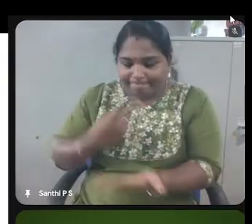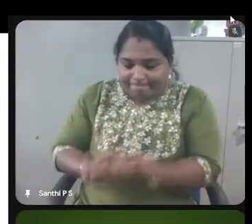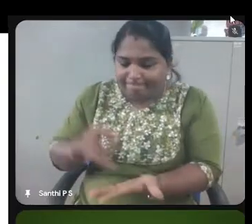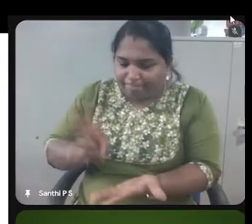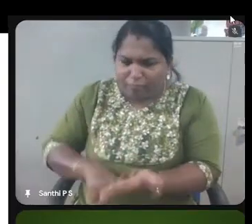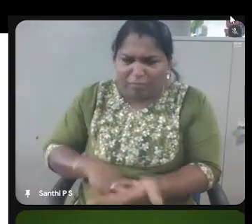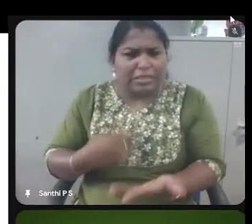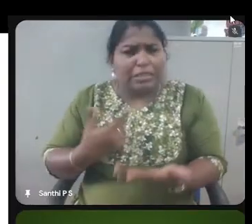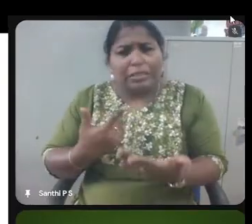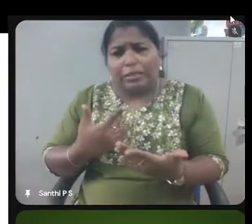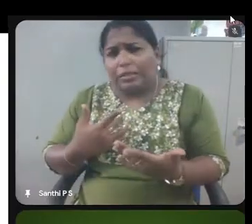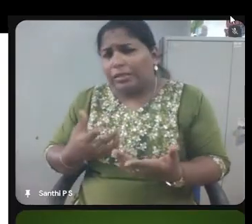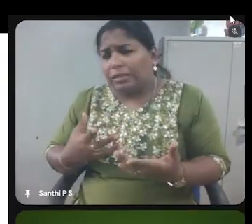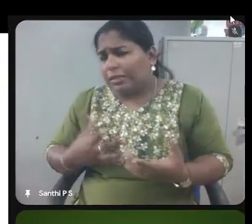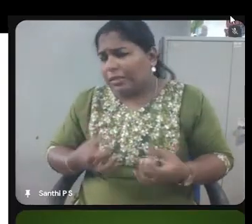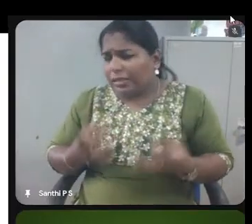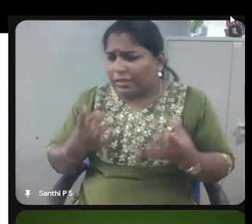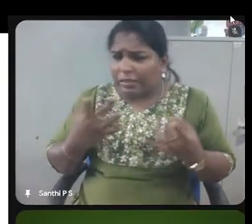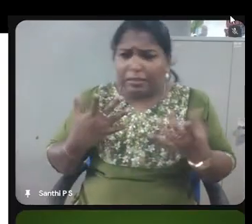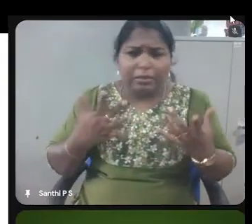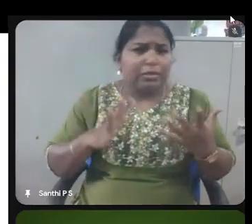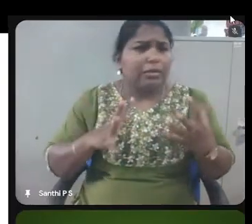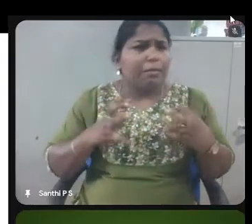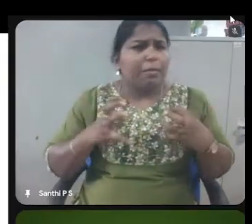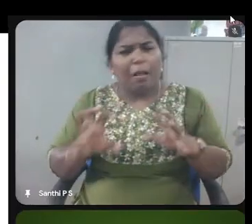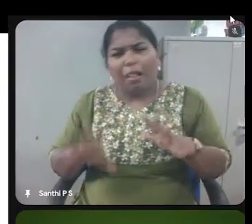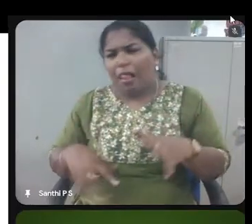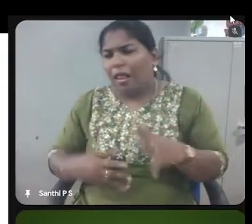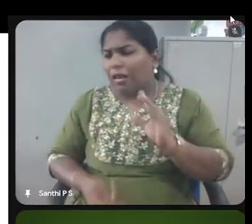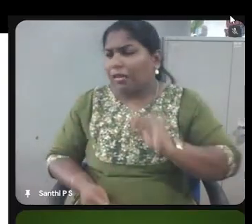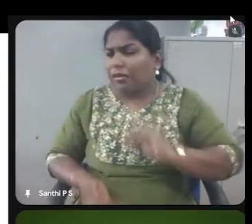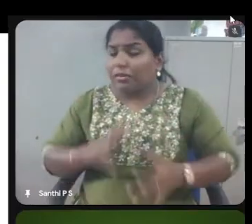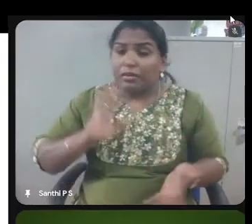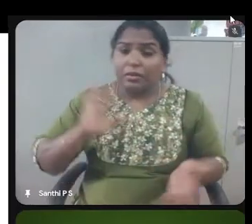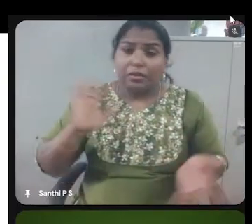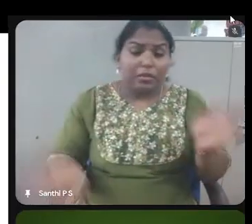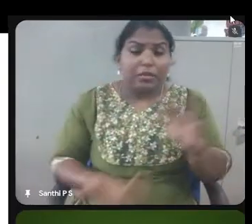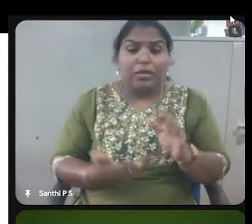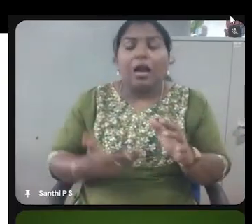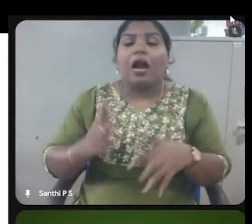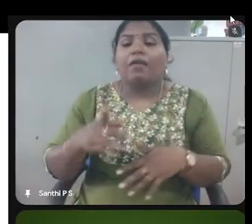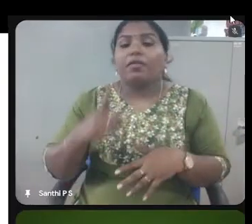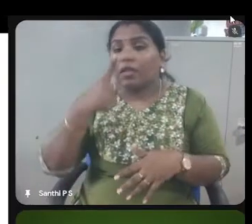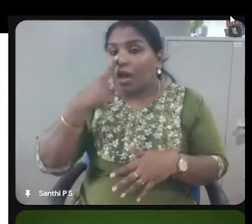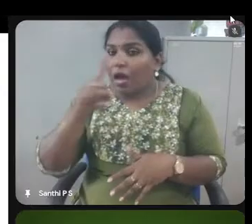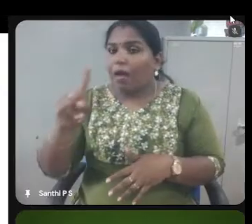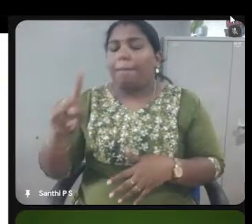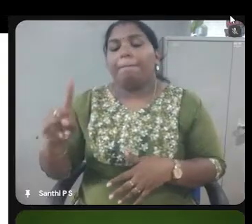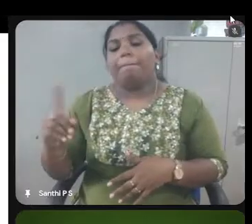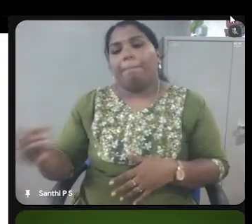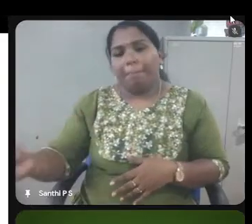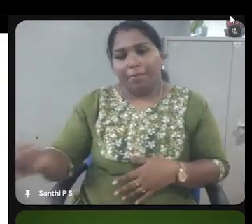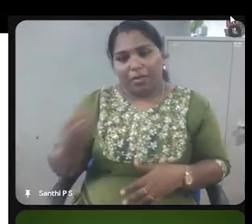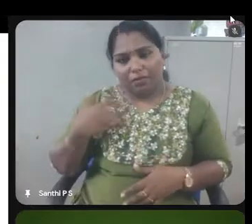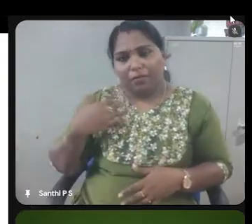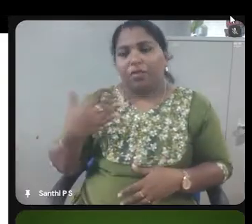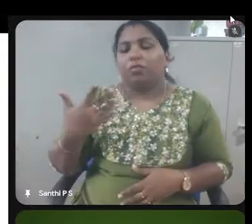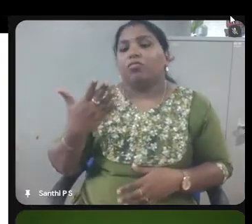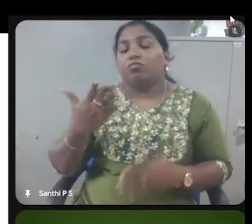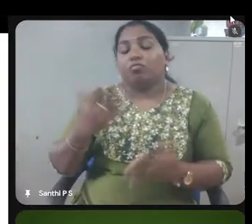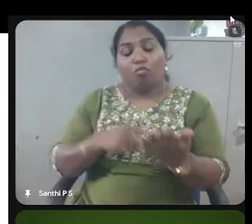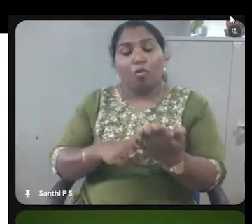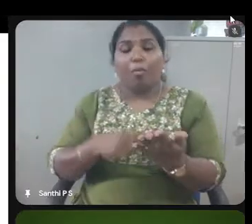അടിക്കലും ഭയങ്കര ബഹളവും കാര്യങ്ങളൊക്കെ ആയിരിക്കും. അപ്പോഴാണ് ഉമ്മ എൻ്റെ അടുത്ത് പറഞ്ഞത് ഇങ്ങനെ ഇപ്പം ഭയങ്കരമായിട്ട്